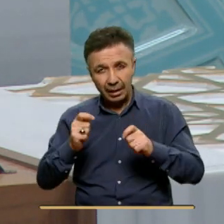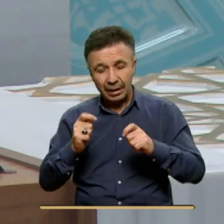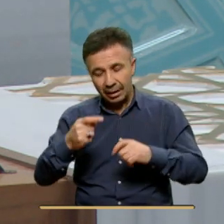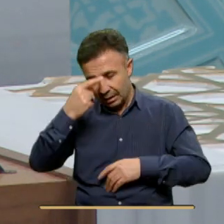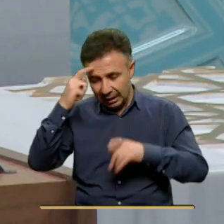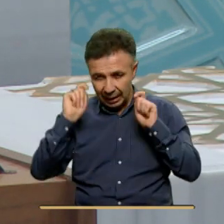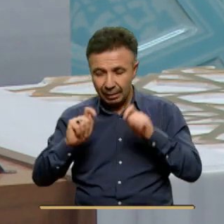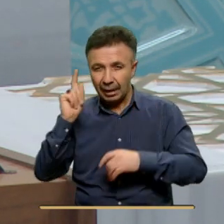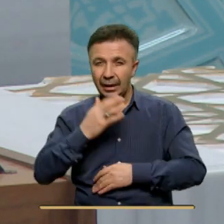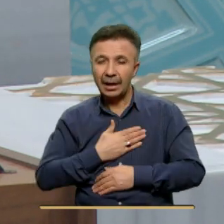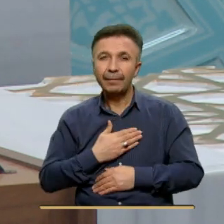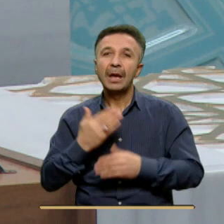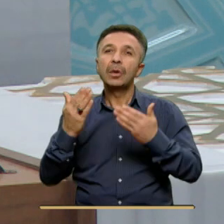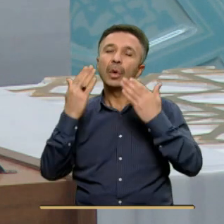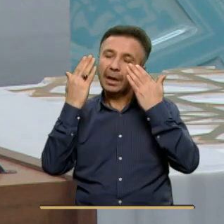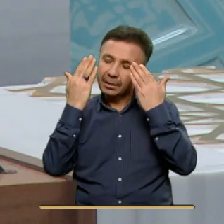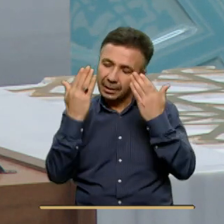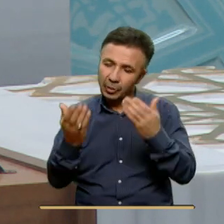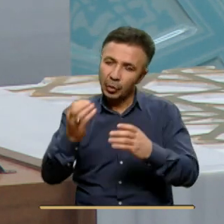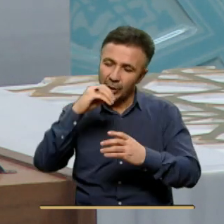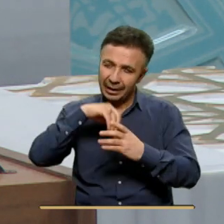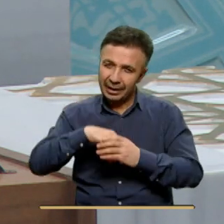Rabbi. Dualarımızın kabulü için,